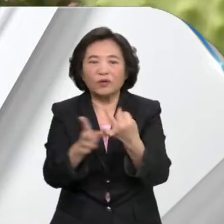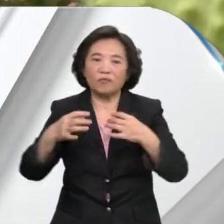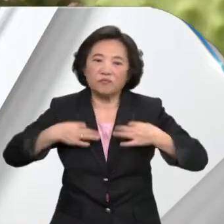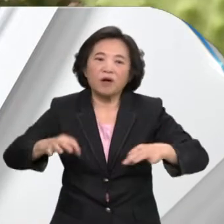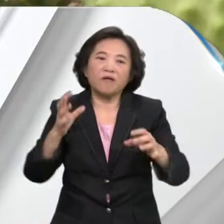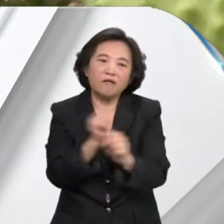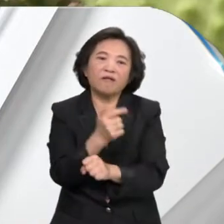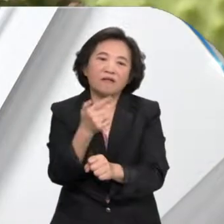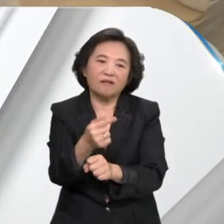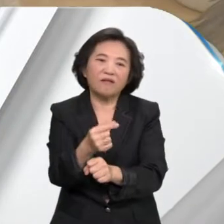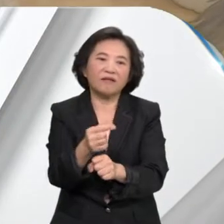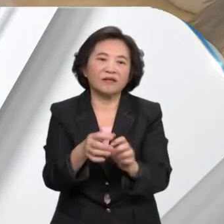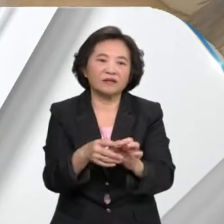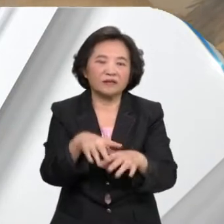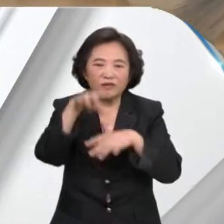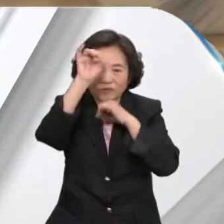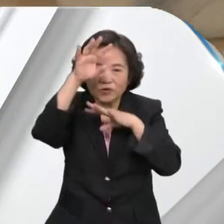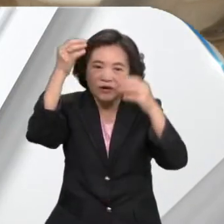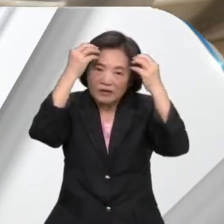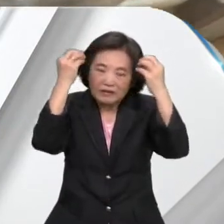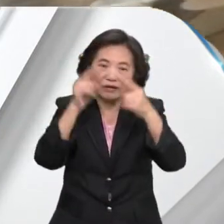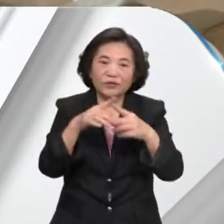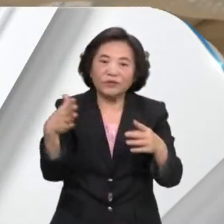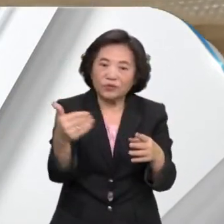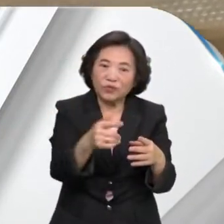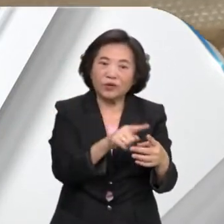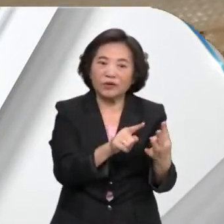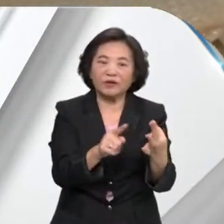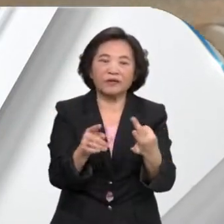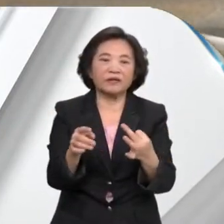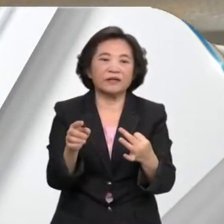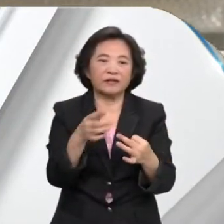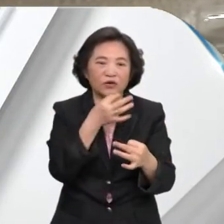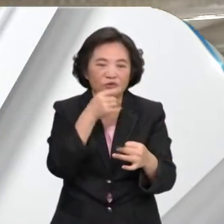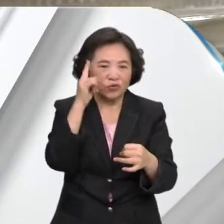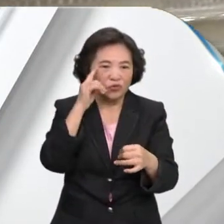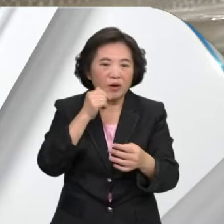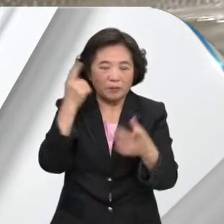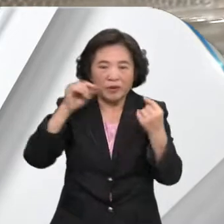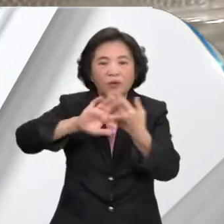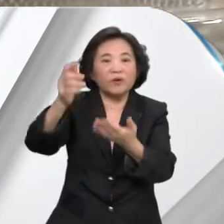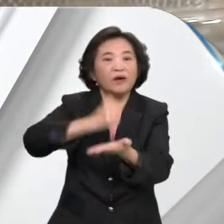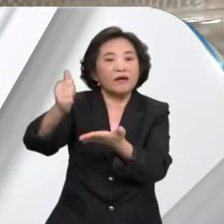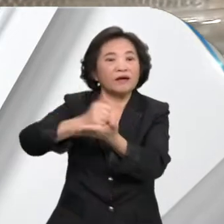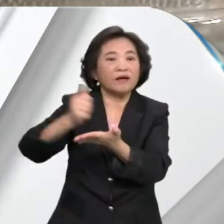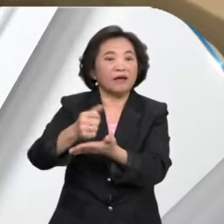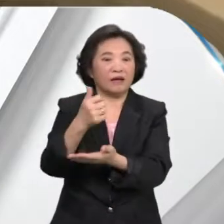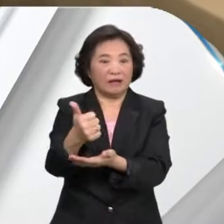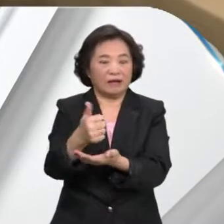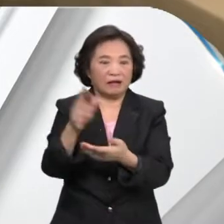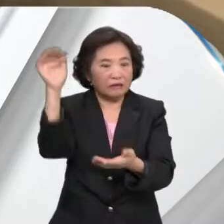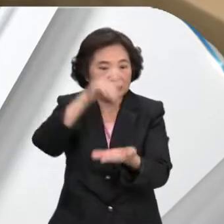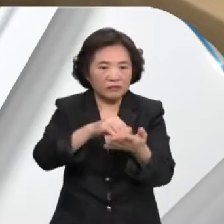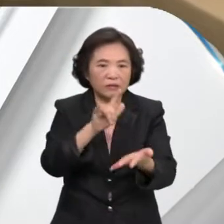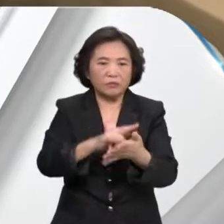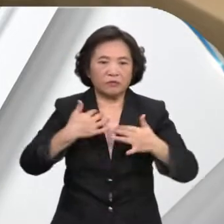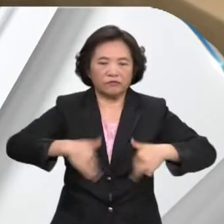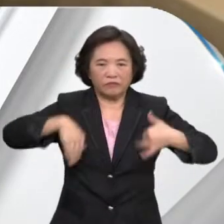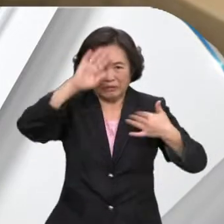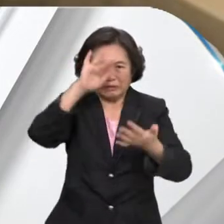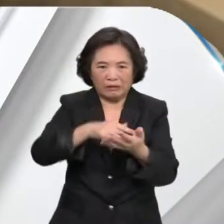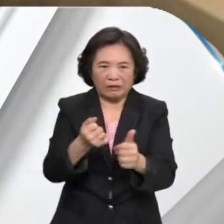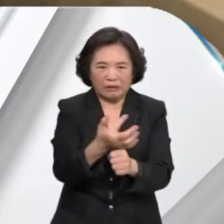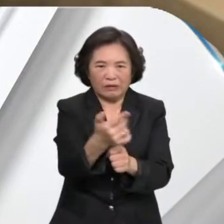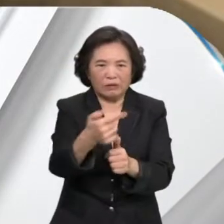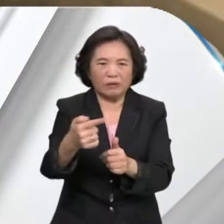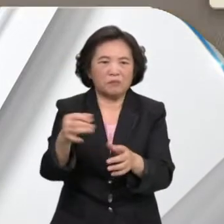无论是逢年过节，也是姊妹姊妹齐齐感恩，为到片面的带有澎湃农会外销为主的农业产品，武汉喜阳安阳厂还